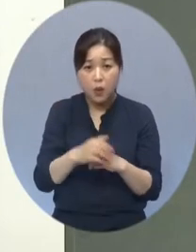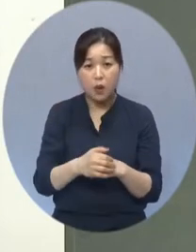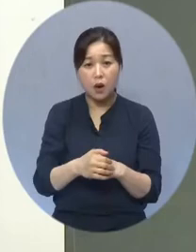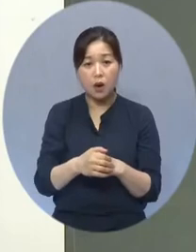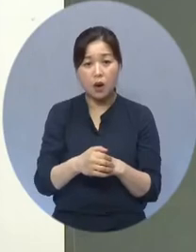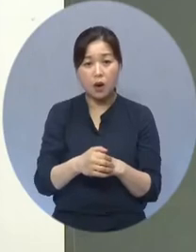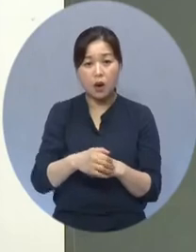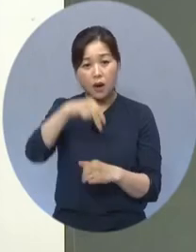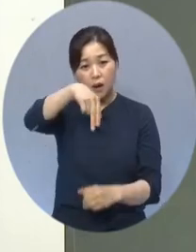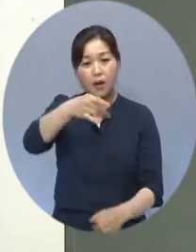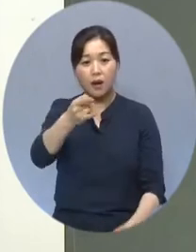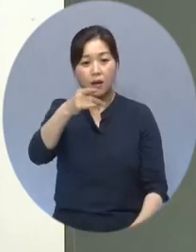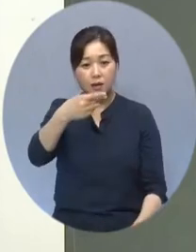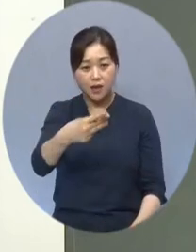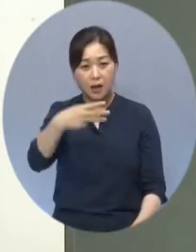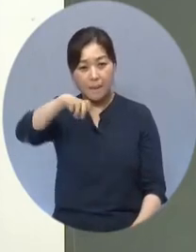서비스를